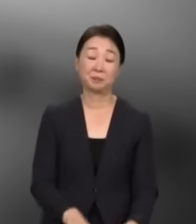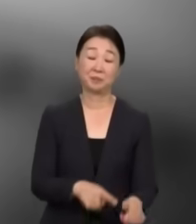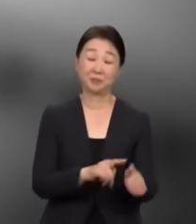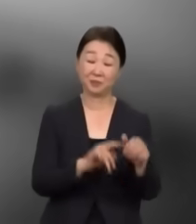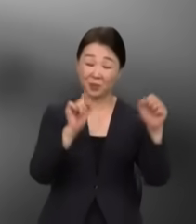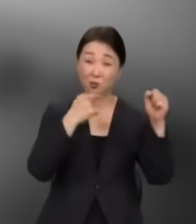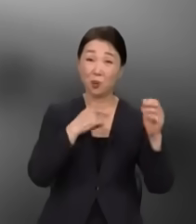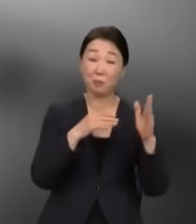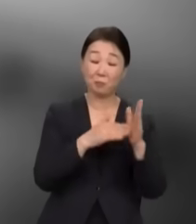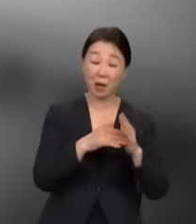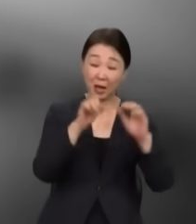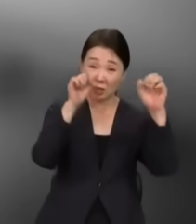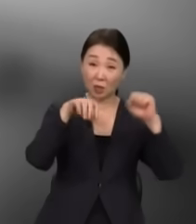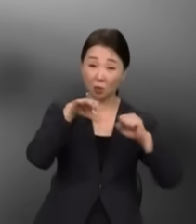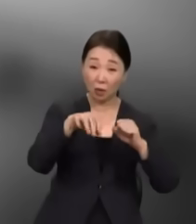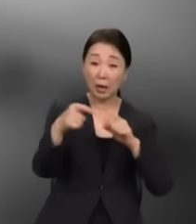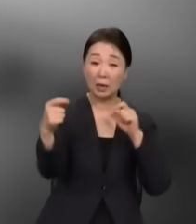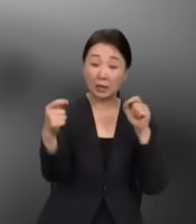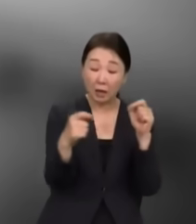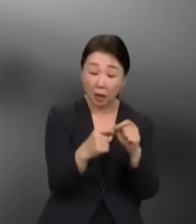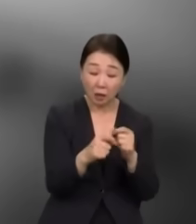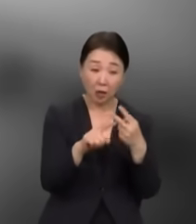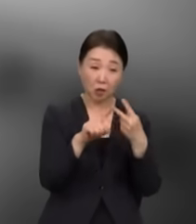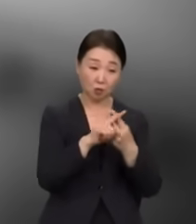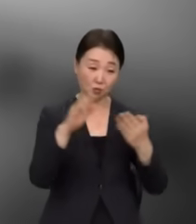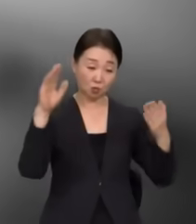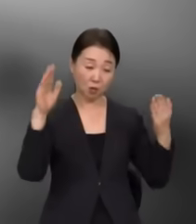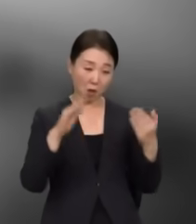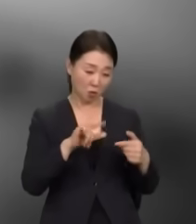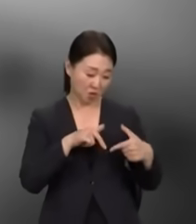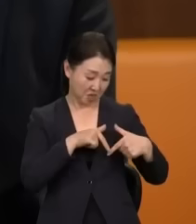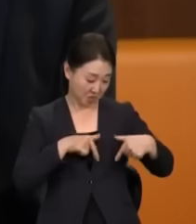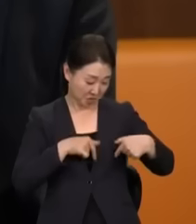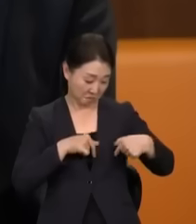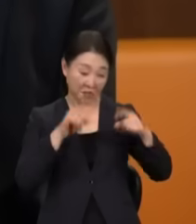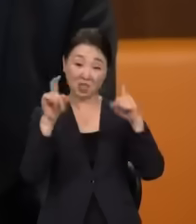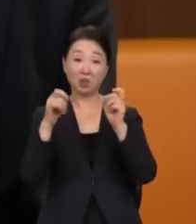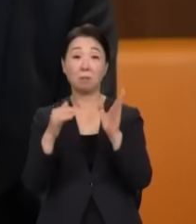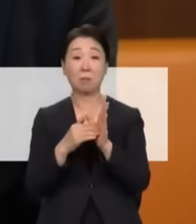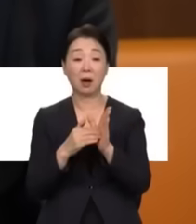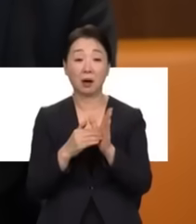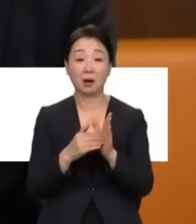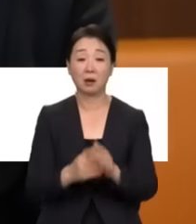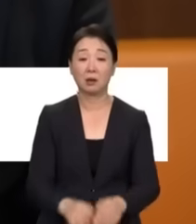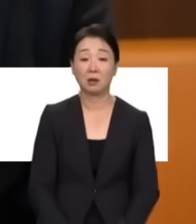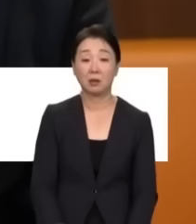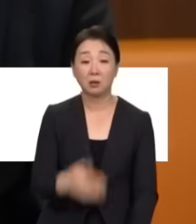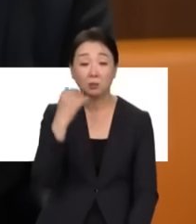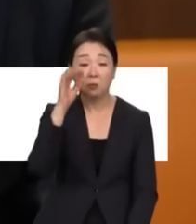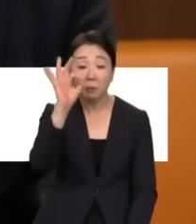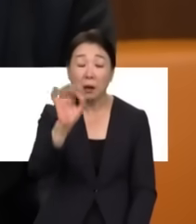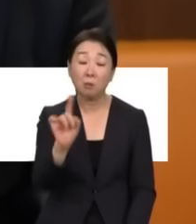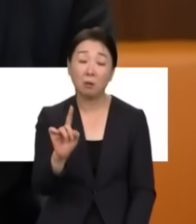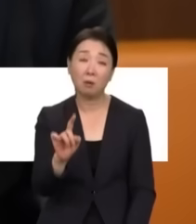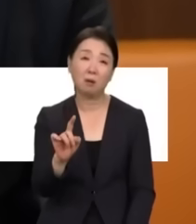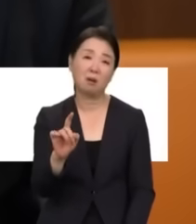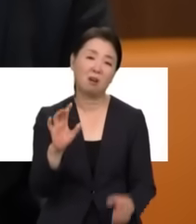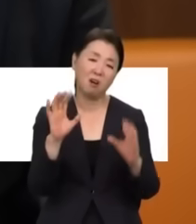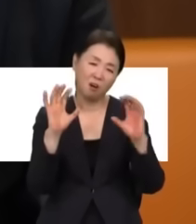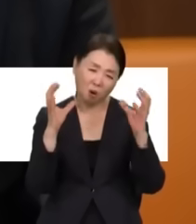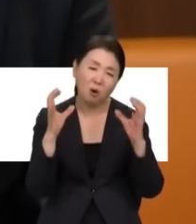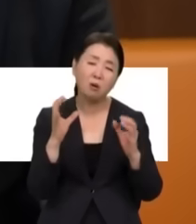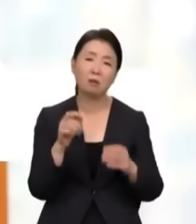운동했던 체육관 근처 중학교의 명찰들을 찍은 사진도 발견되었습니다. 누가 봐도 그냥 누가 딱 봐도